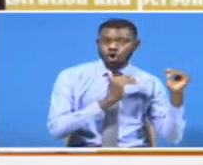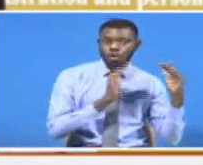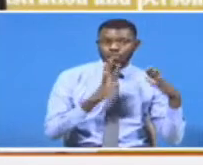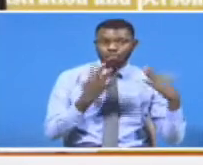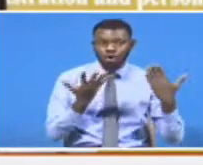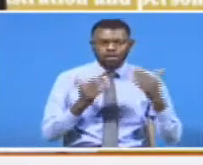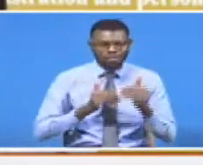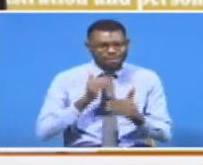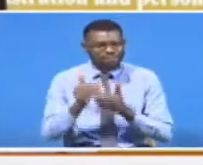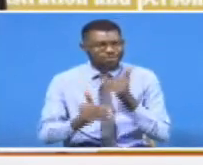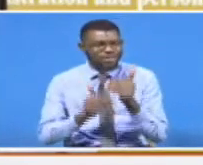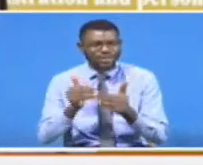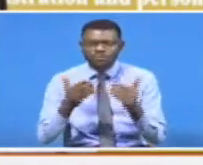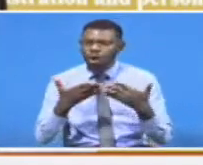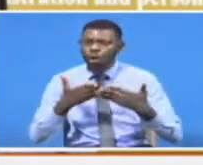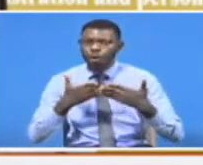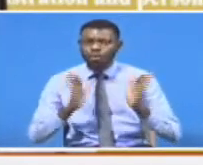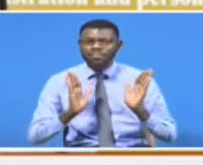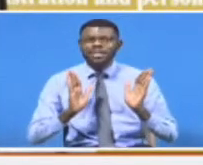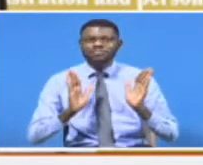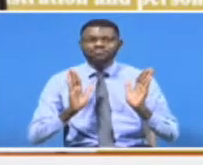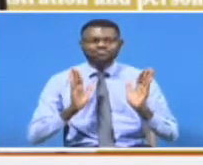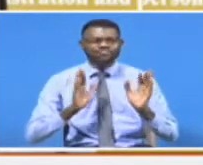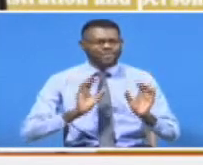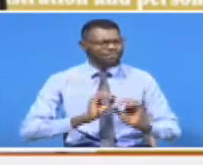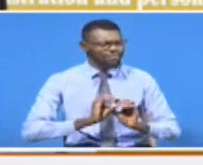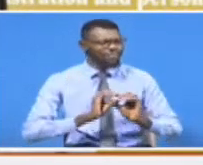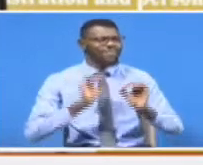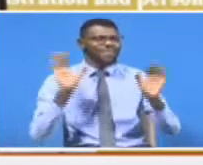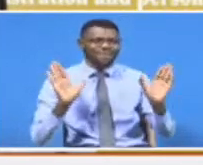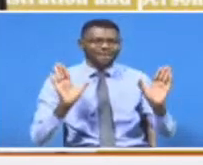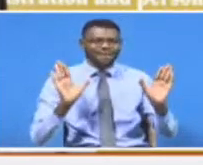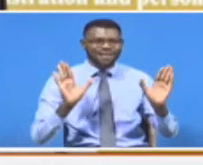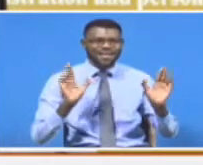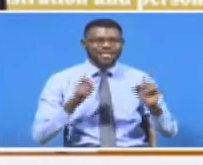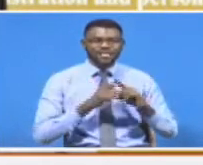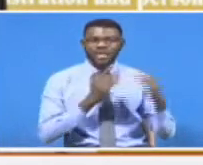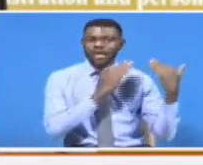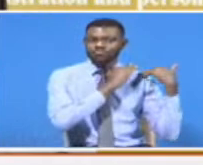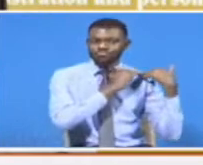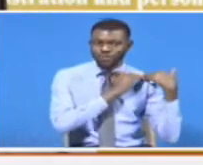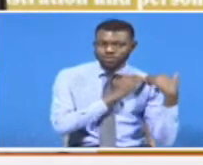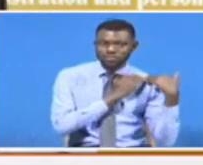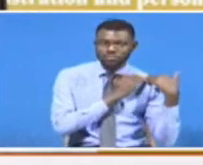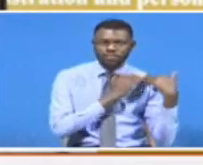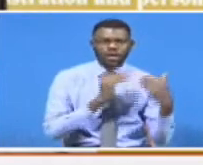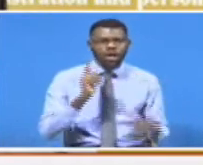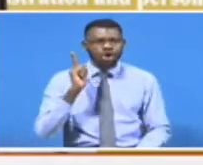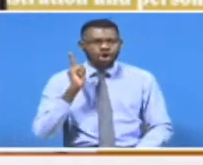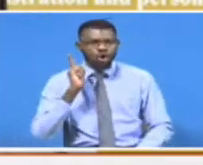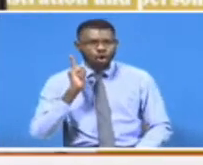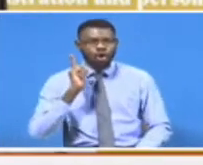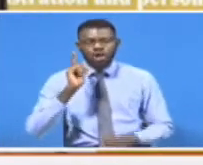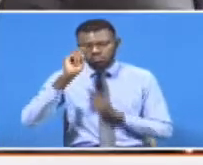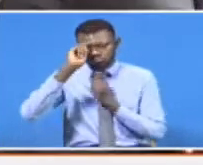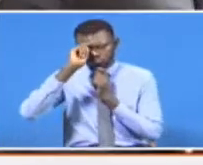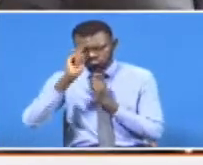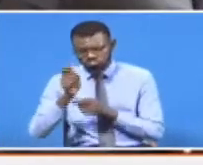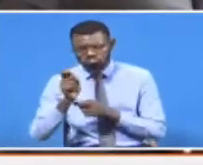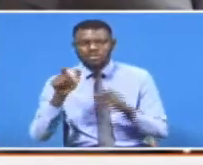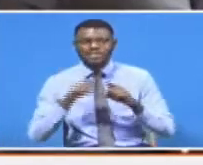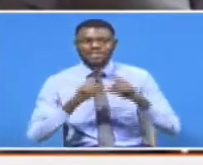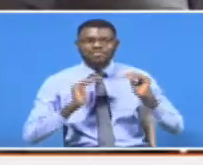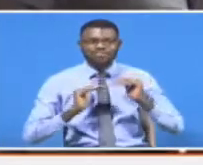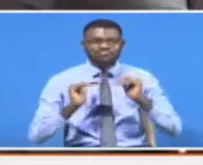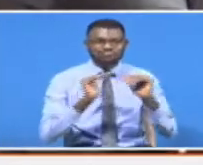process that is open, transparent, accountable, lawful and fair. Jopo